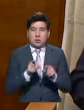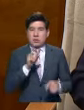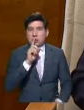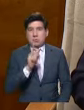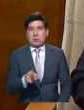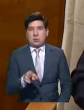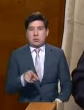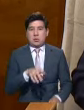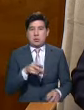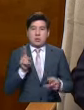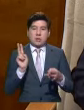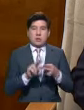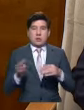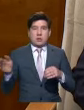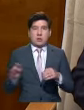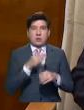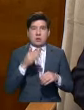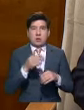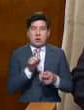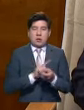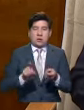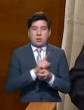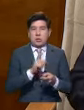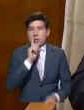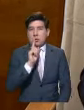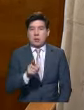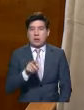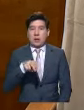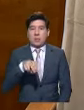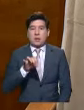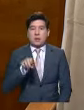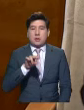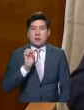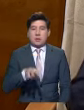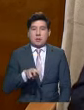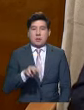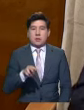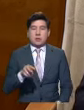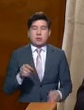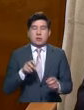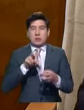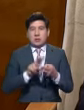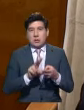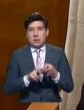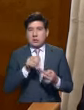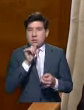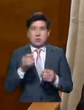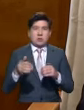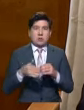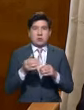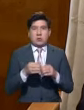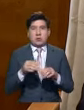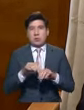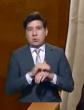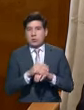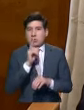немесе жазаның жұмсақтау түрімен ауыстырылмайды. Педофилдер рақымшылық ала алмайды. Оған қоса енді балаларға қарсы жасалған